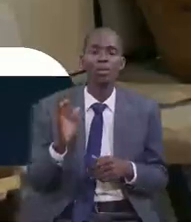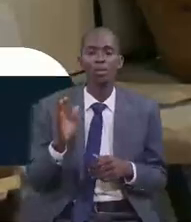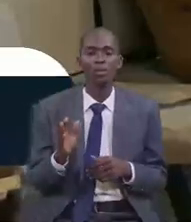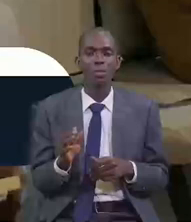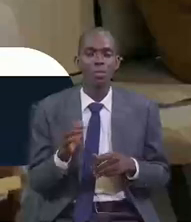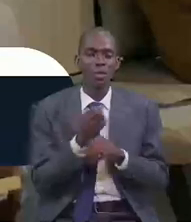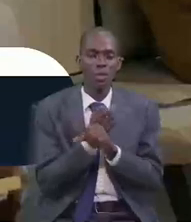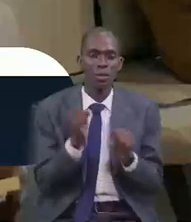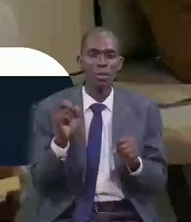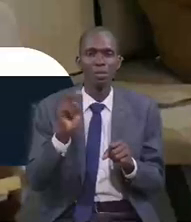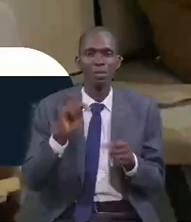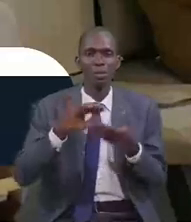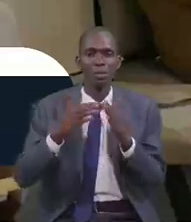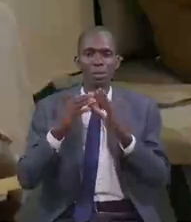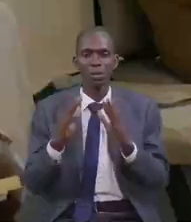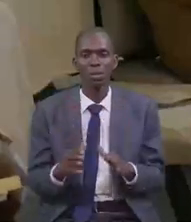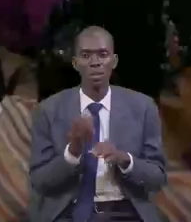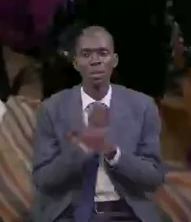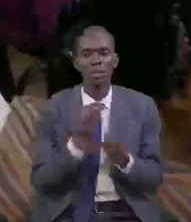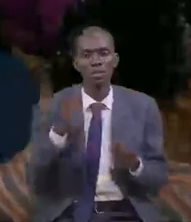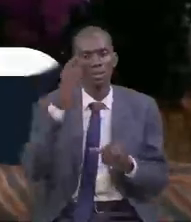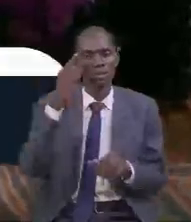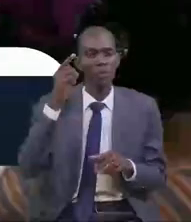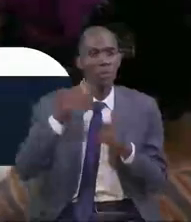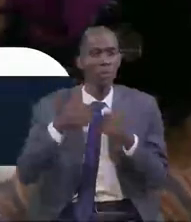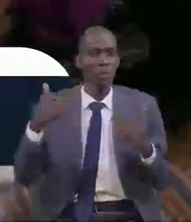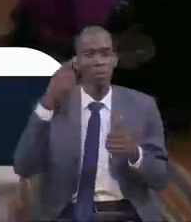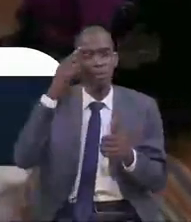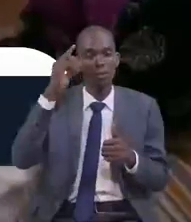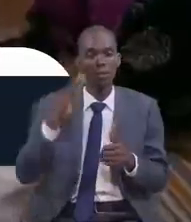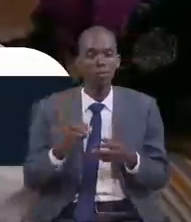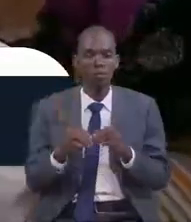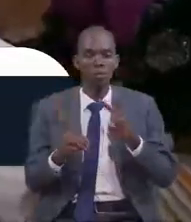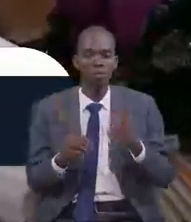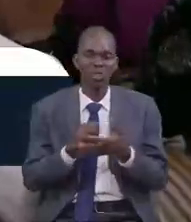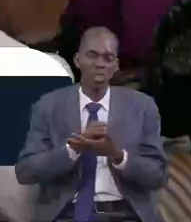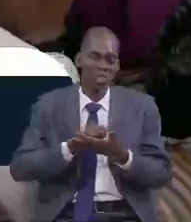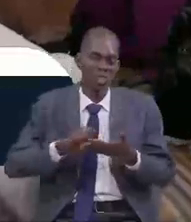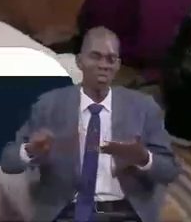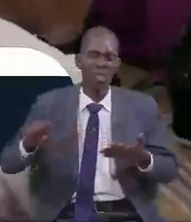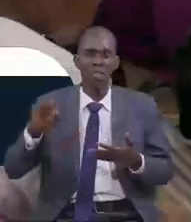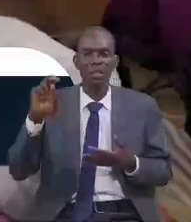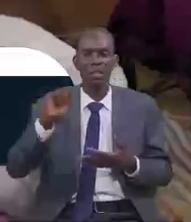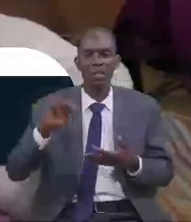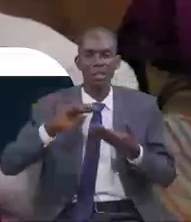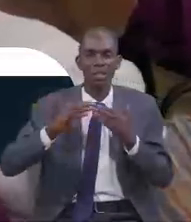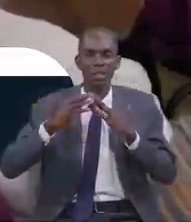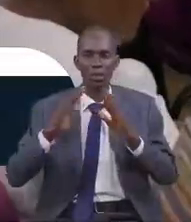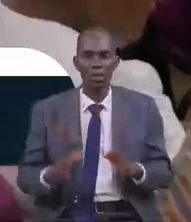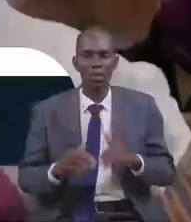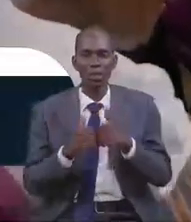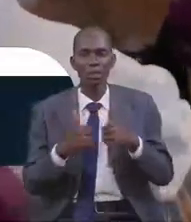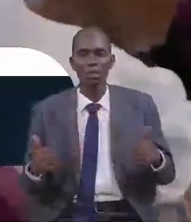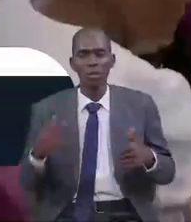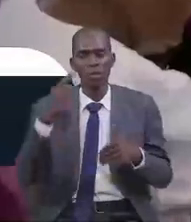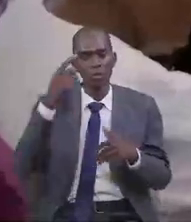Dieu. Deux, les Nazaréens sanctifiés, séparés de l'impiété. Trois, les